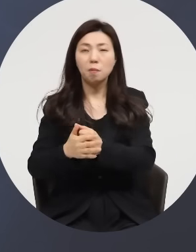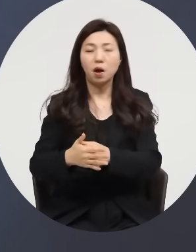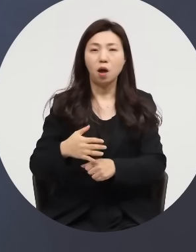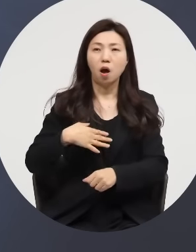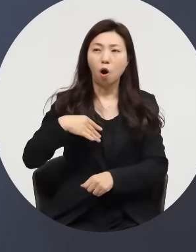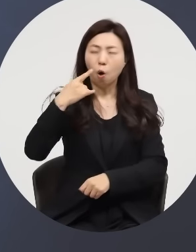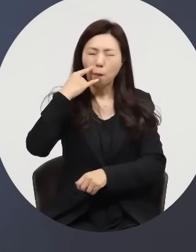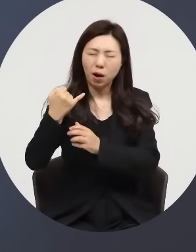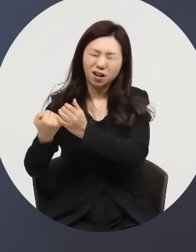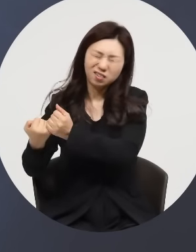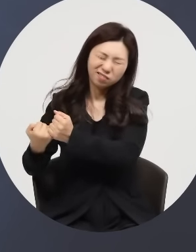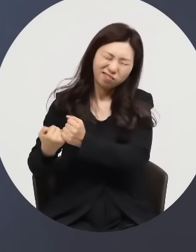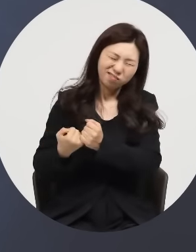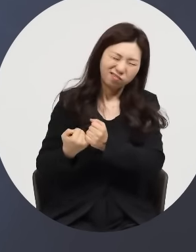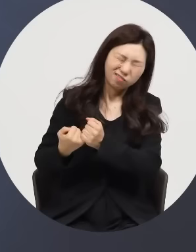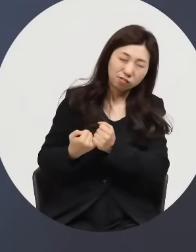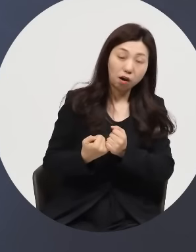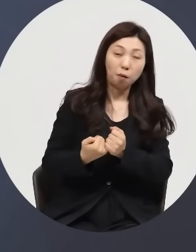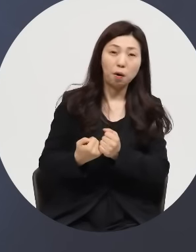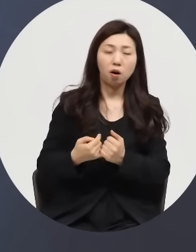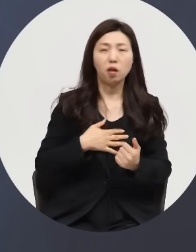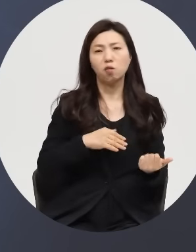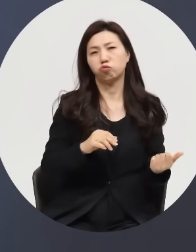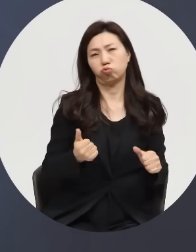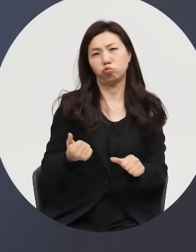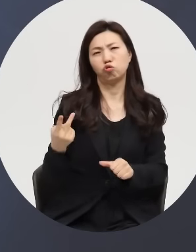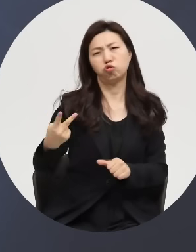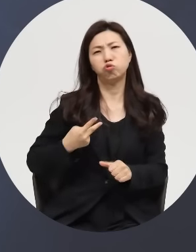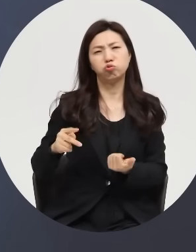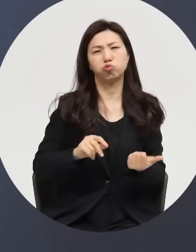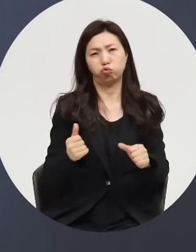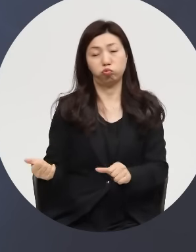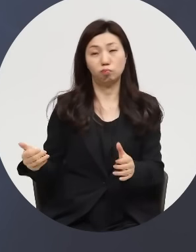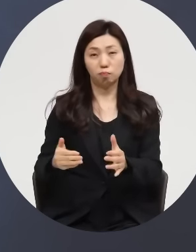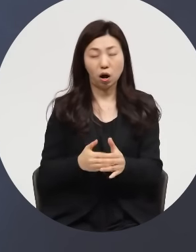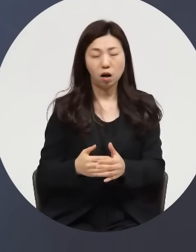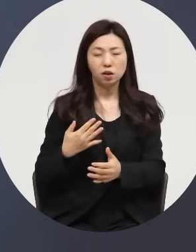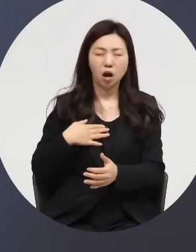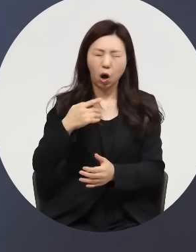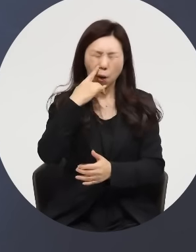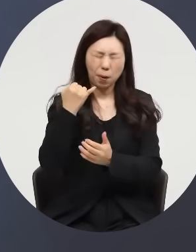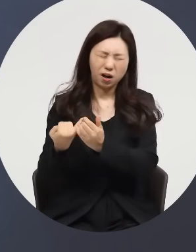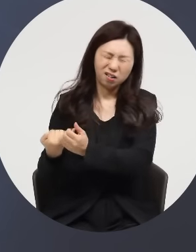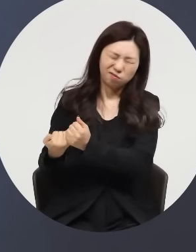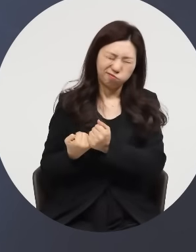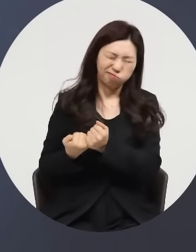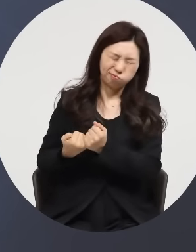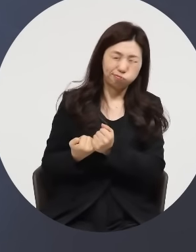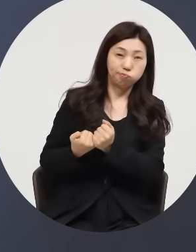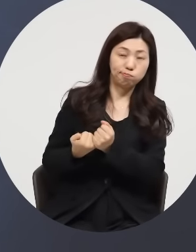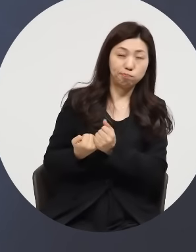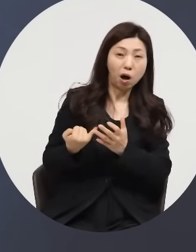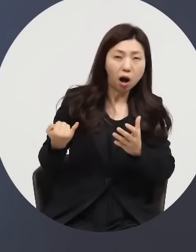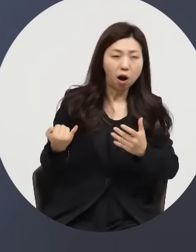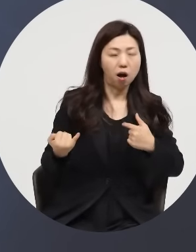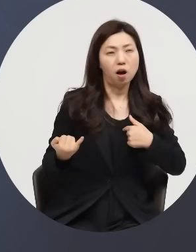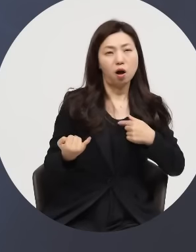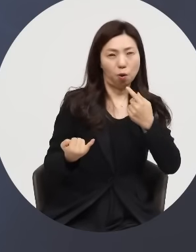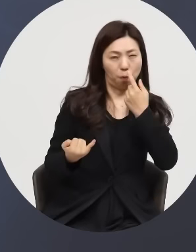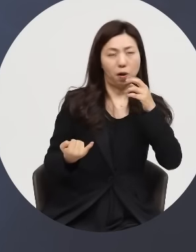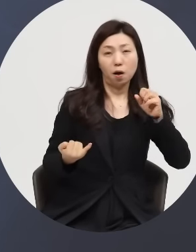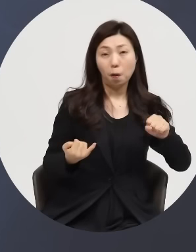어머니까지 끌고는 죽을 수밖에 없고 어머니 손을 내가 놔버리면 살 수 있을 가능성이 있다